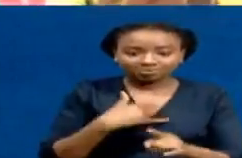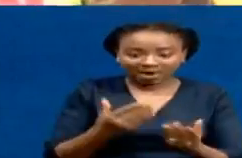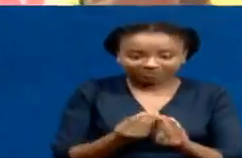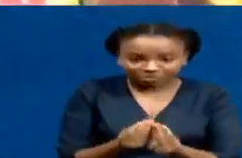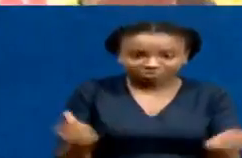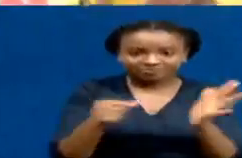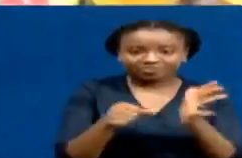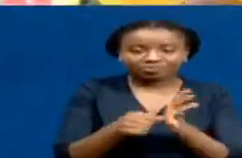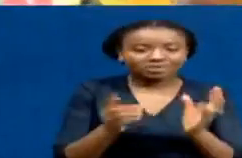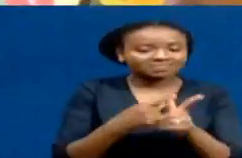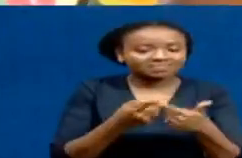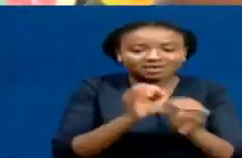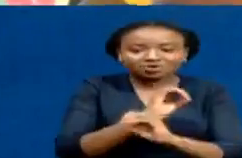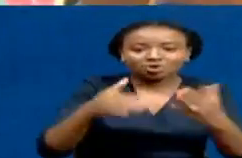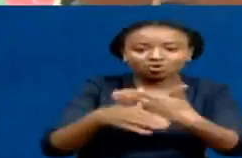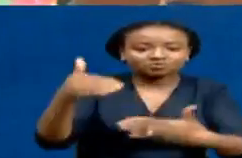one, no work goes on.